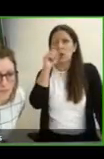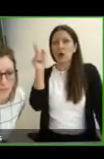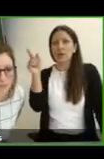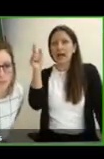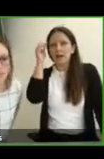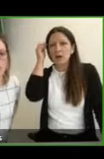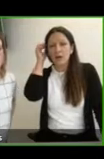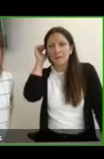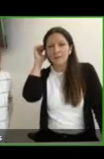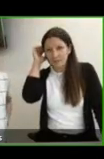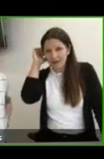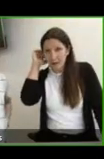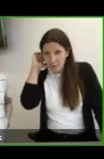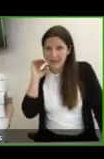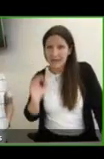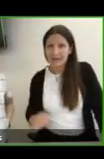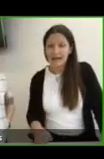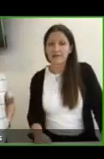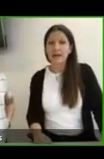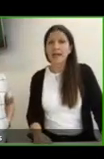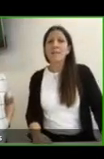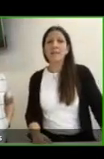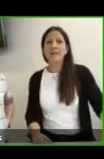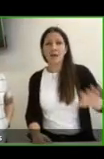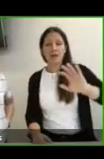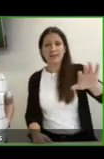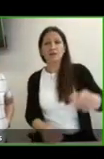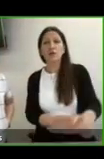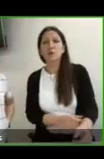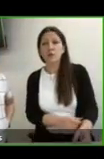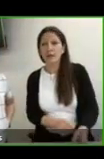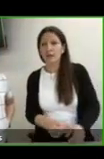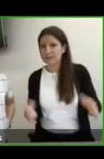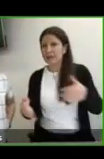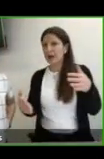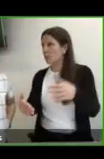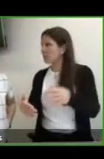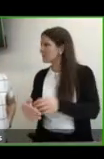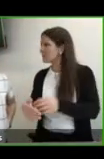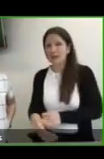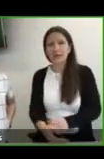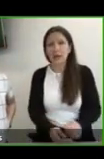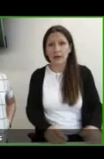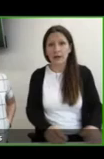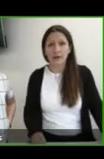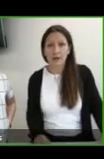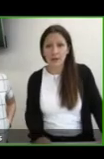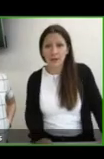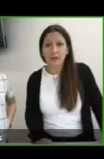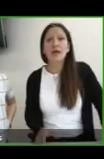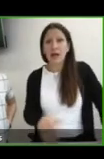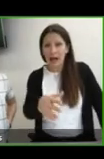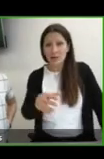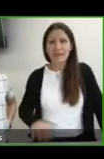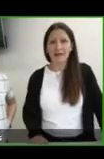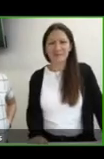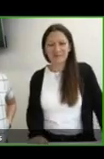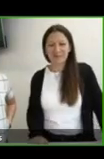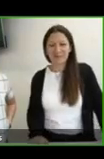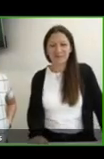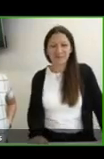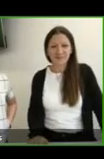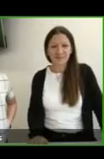Elle sera dans le Padlet à la fin, mais si tu veux, je pourrais te cibler l'endroit spécifique là, juste